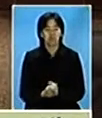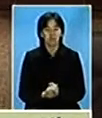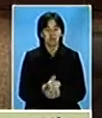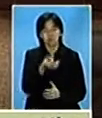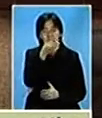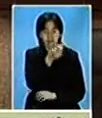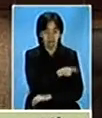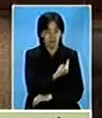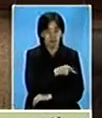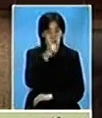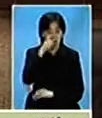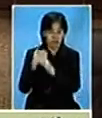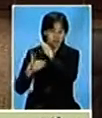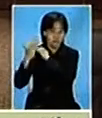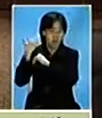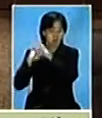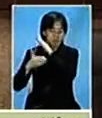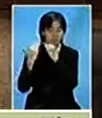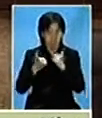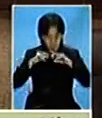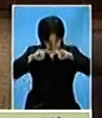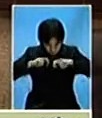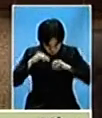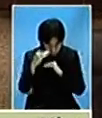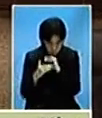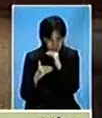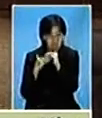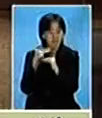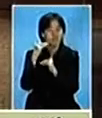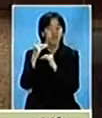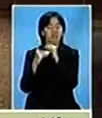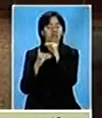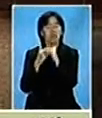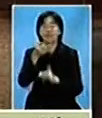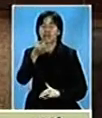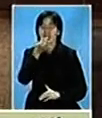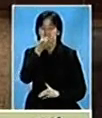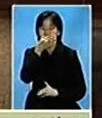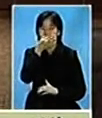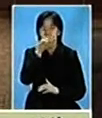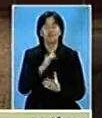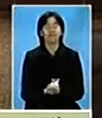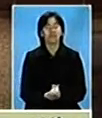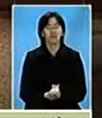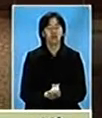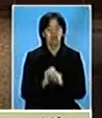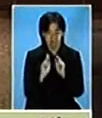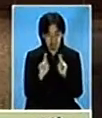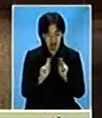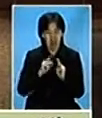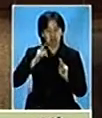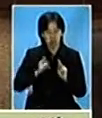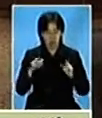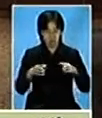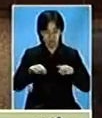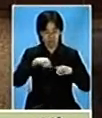าชีพการแพทย์แผนไทยจึงได้รับการพัฒนาแล้วการผลักดันให้เป็นวิชาชีพสาขาหนึ่งต้องมีคณะกรรมการ